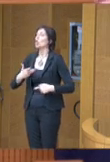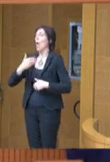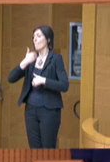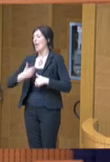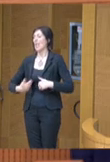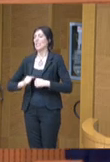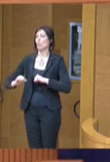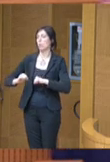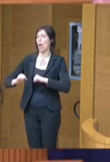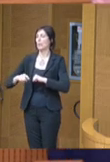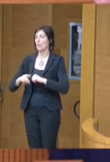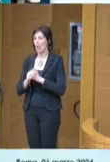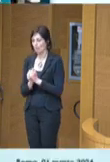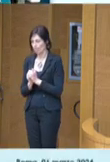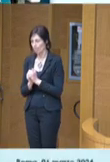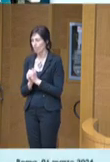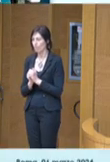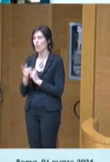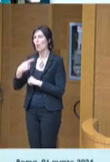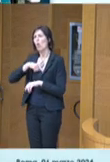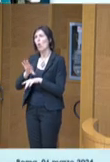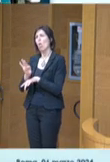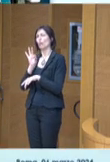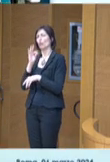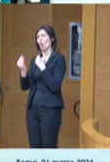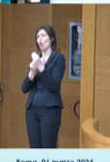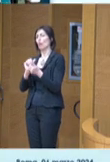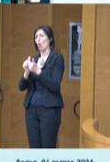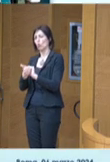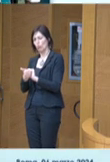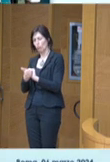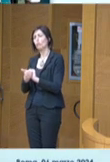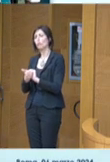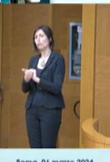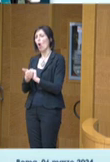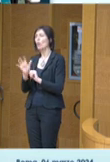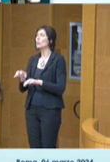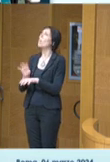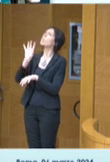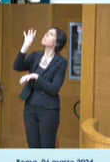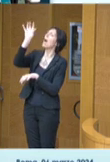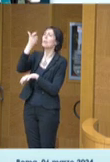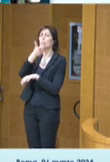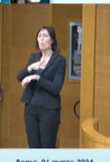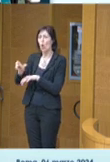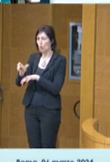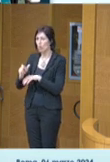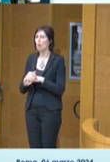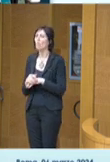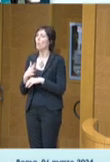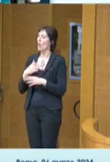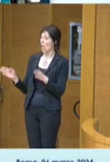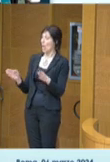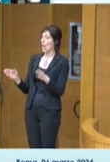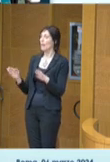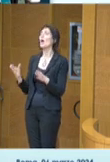spastica. E perché abbiamo scelto il gioco sport del basket? Perché proprio in questa fascia d'età è